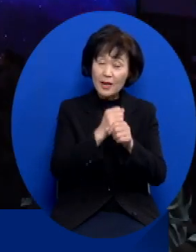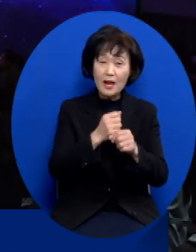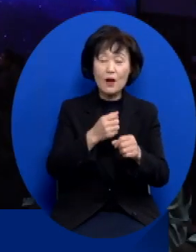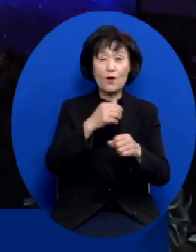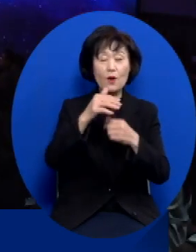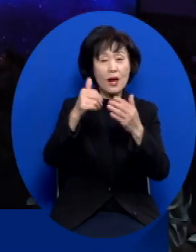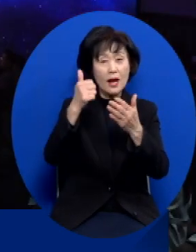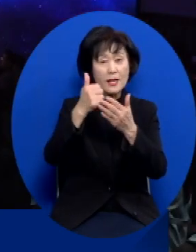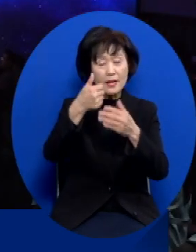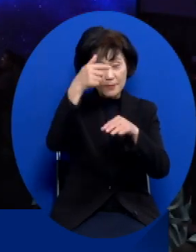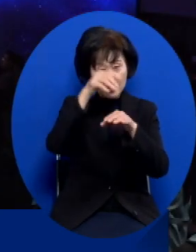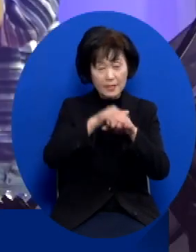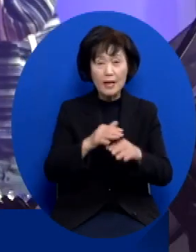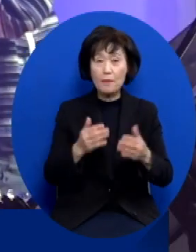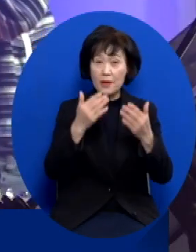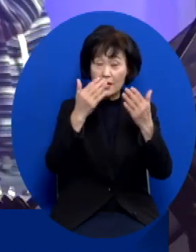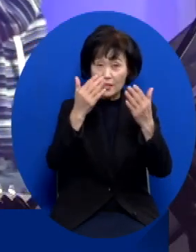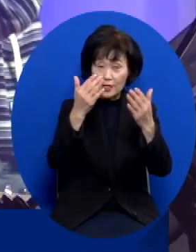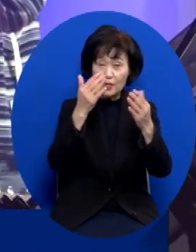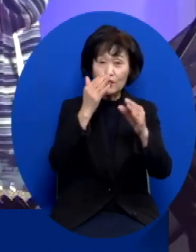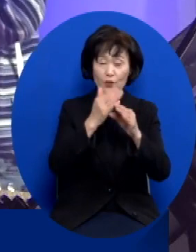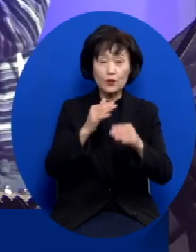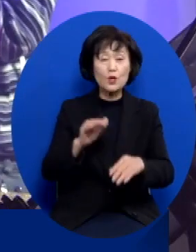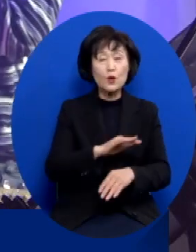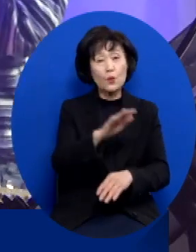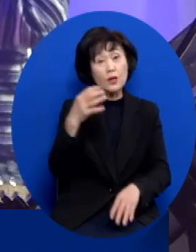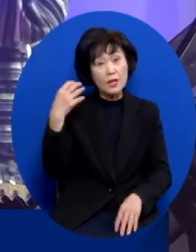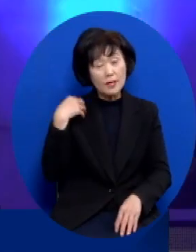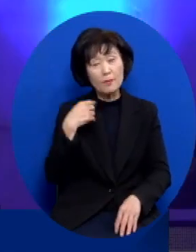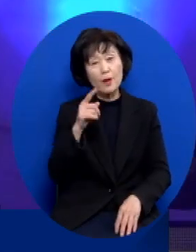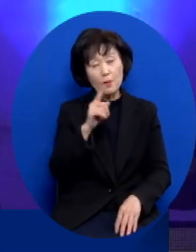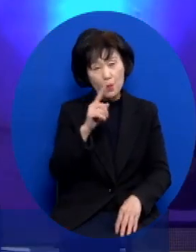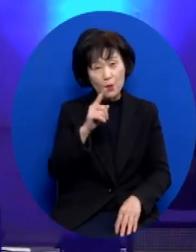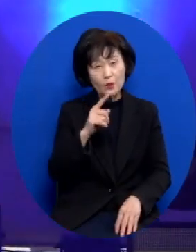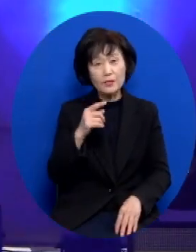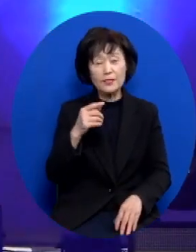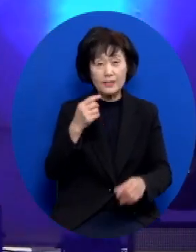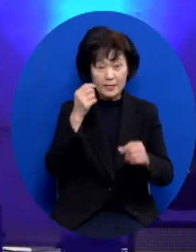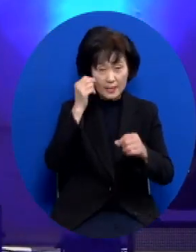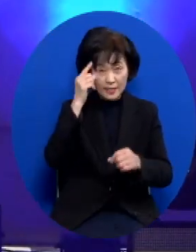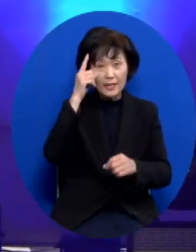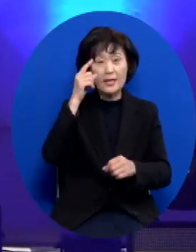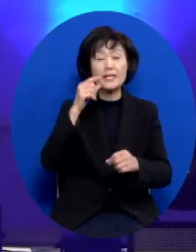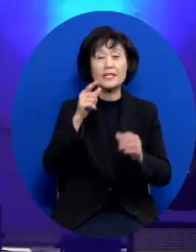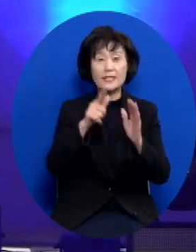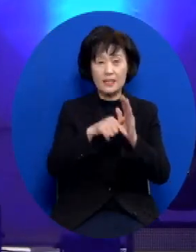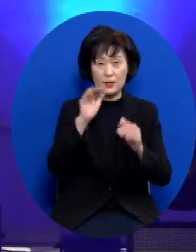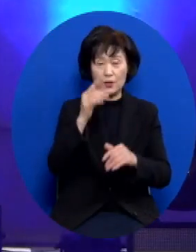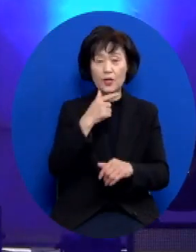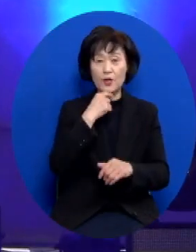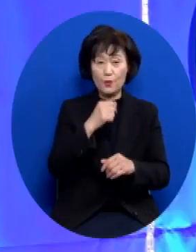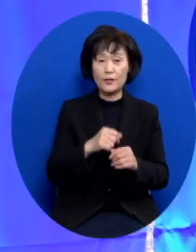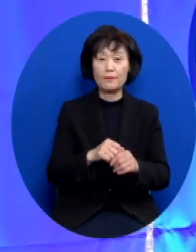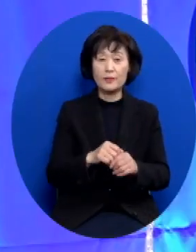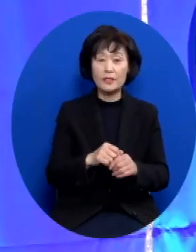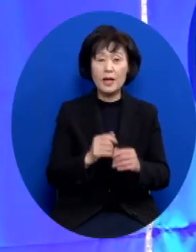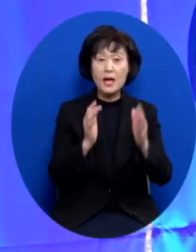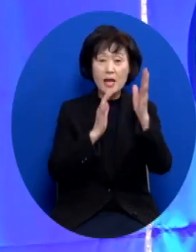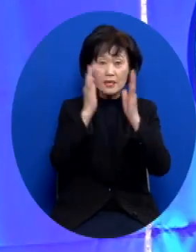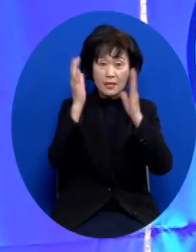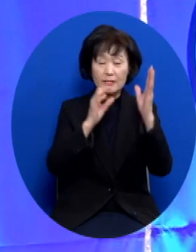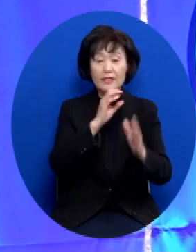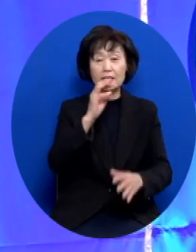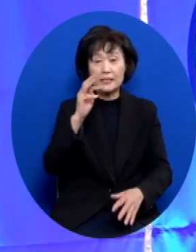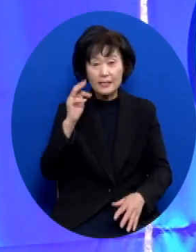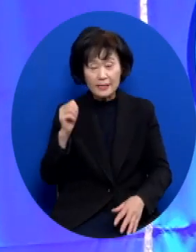가운데 우리의 사명이 무엇인지를 함께 확인하는 그런 시간들로 성악, 뮤지컬, 악기, CCM,